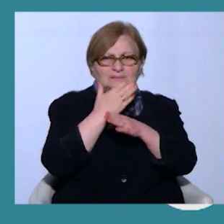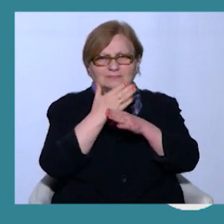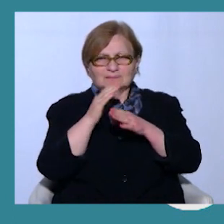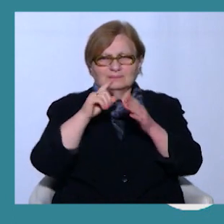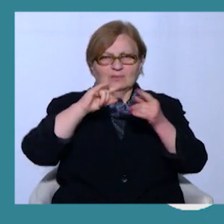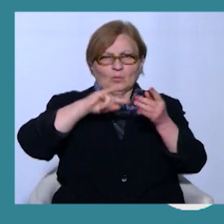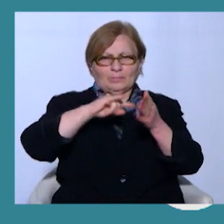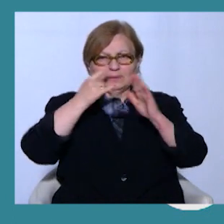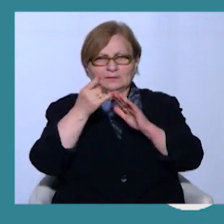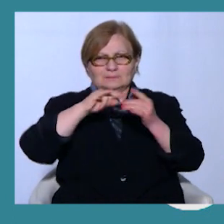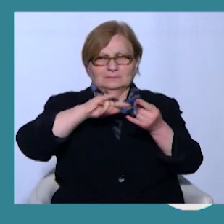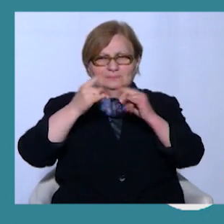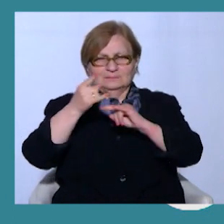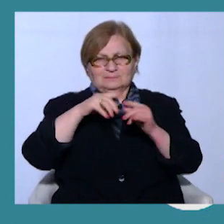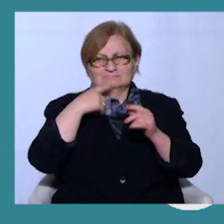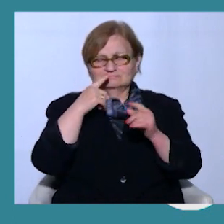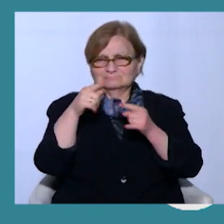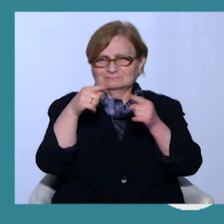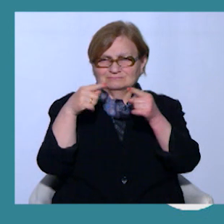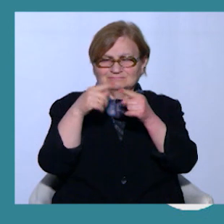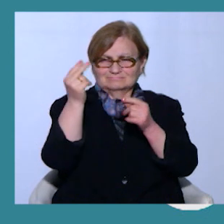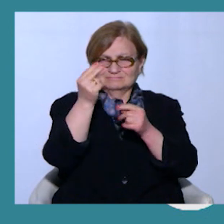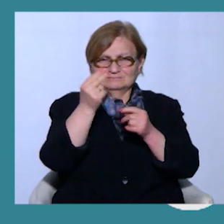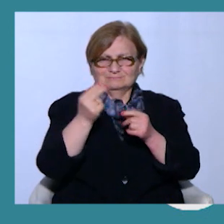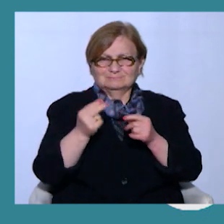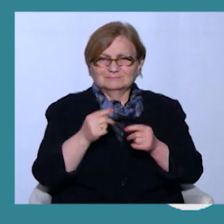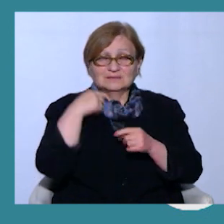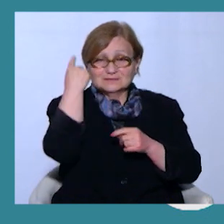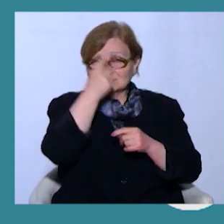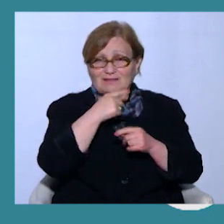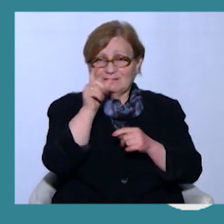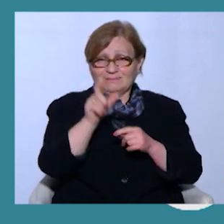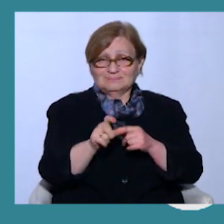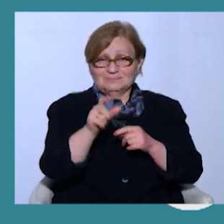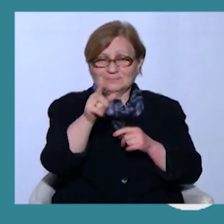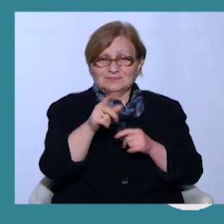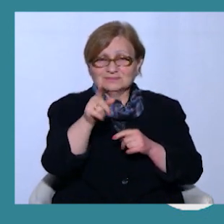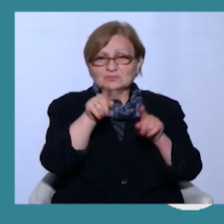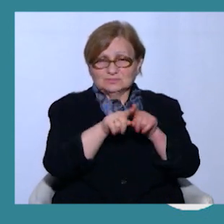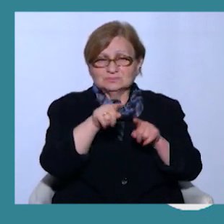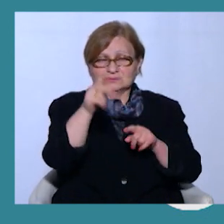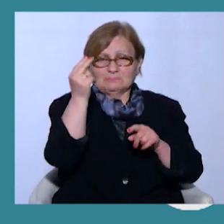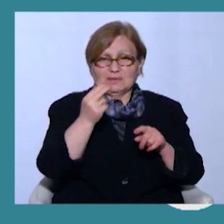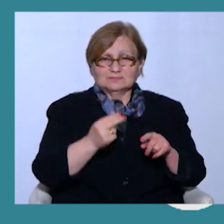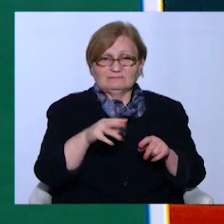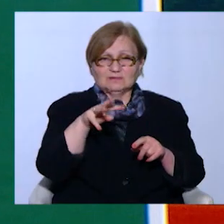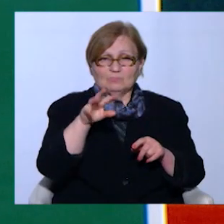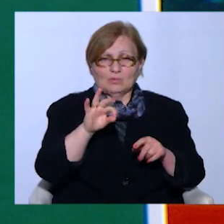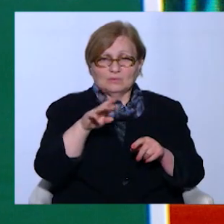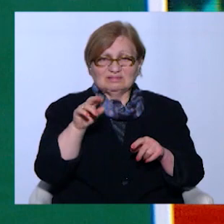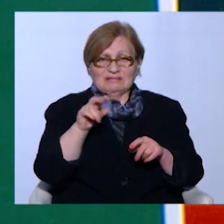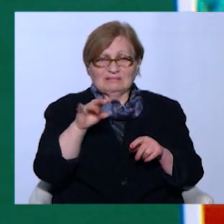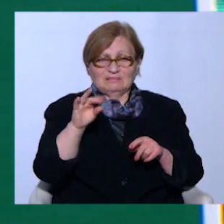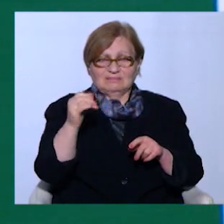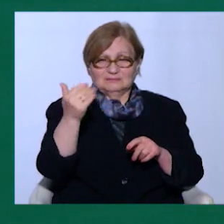ული ფორმებით, აი სხვადასხვა კუთხით არის ამ მოდელიანის სახე დახატული, რაც ძალიან სიახლე იყო მეორე საუკუნის